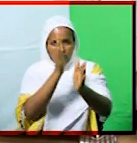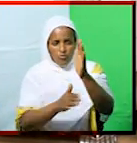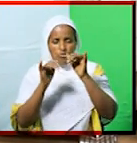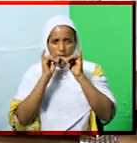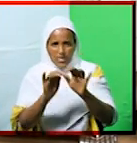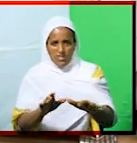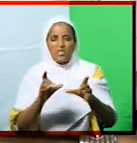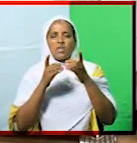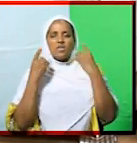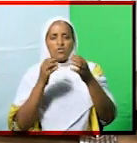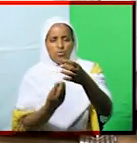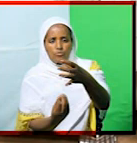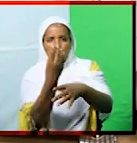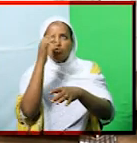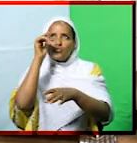ዘንድ